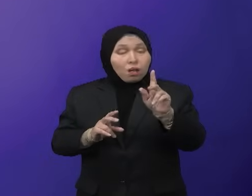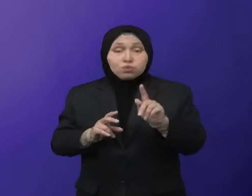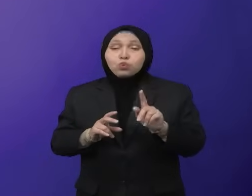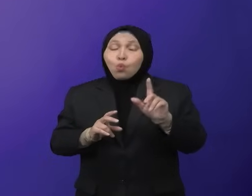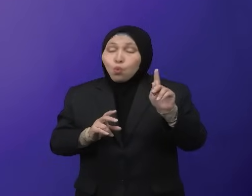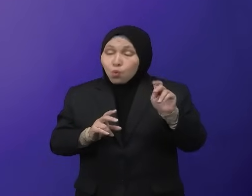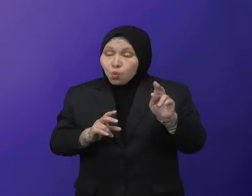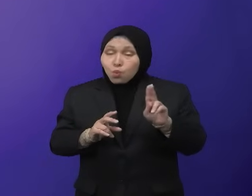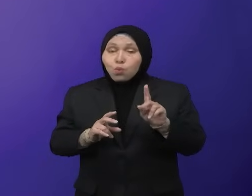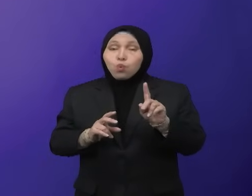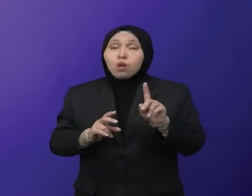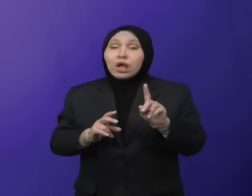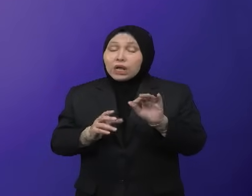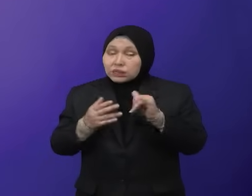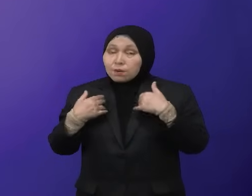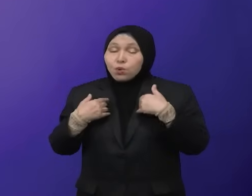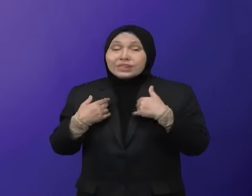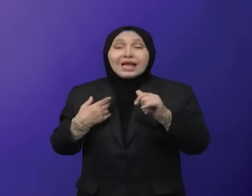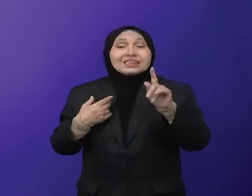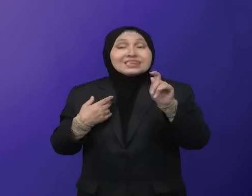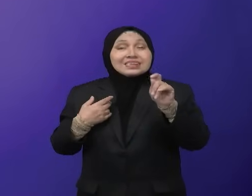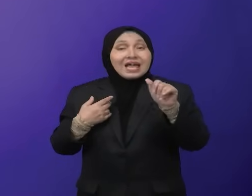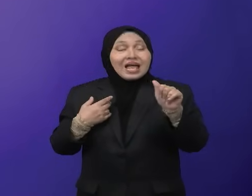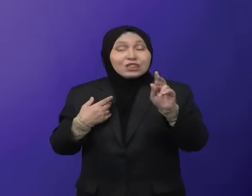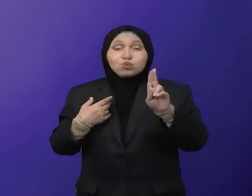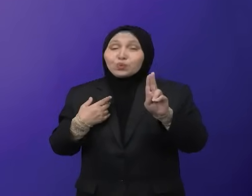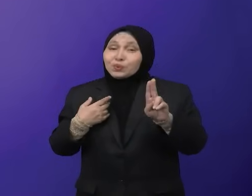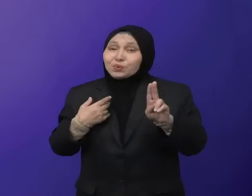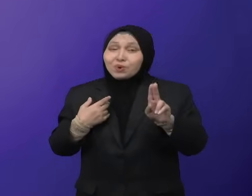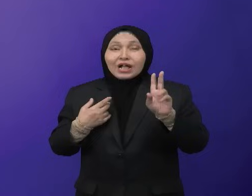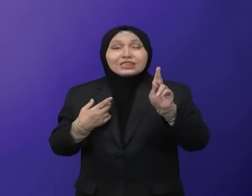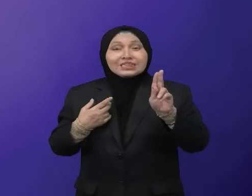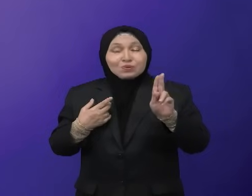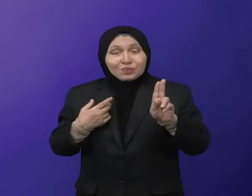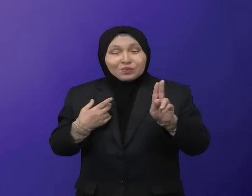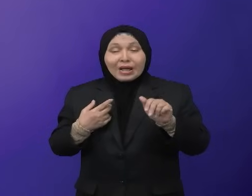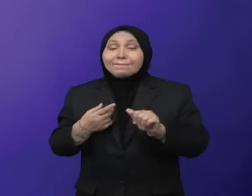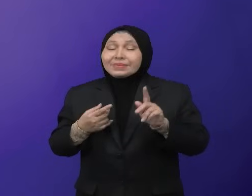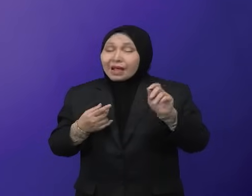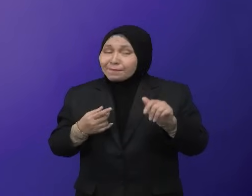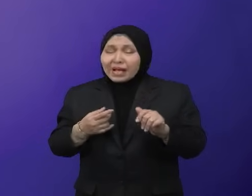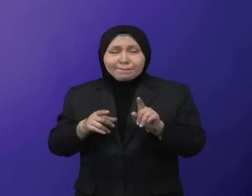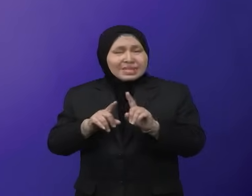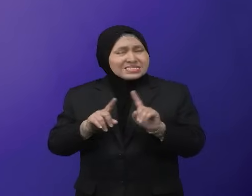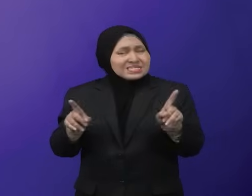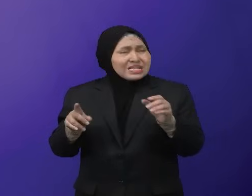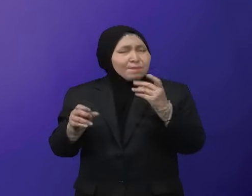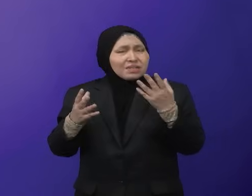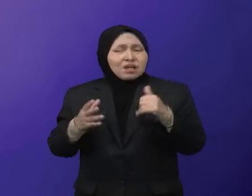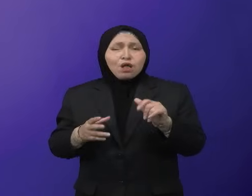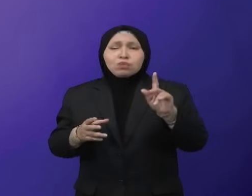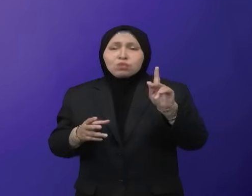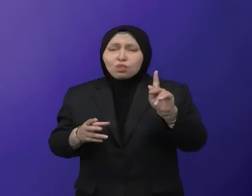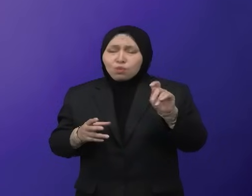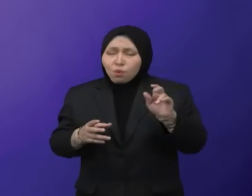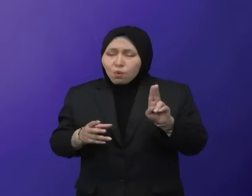tu. Adapun ta tu. Dan beza dia tak banyaklah kan. Tu dengan